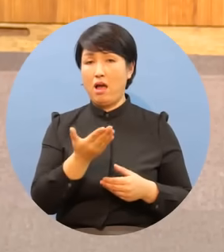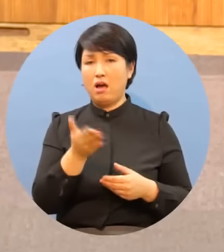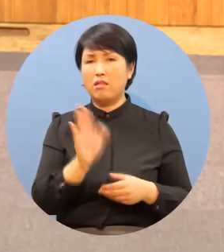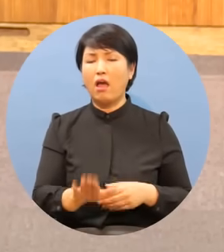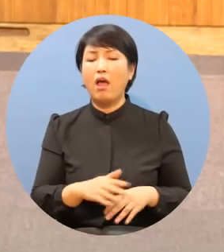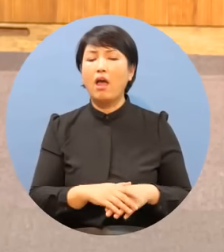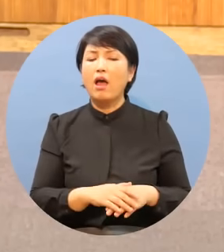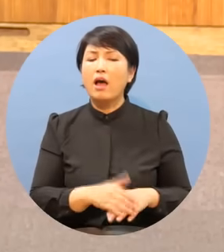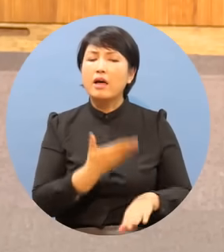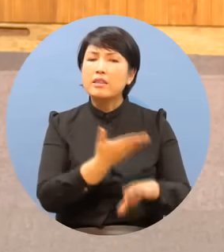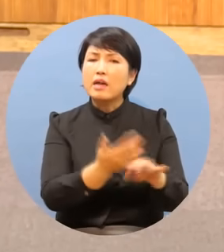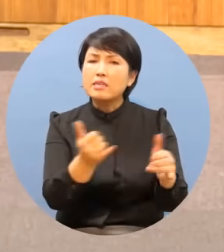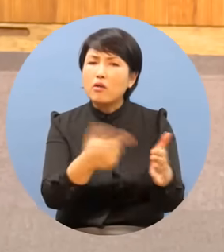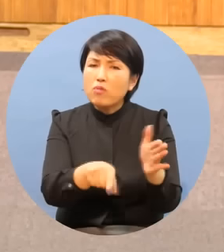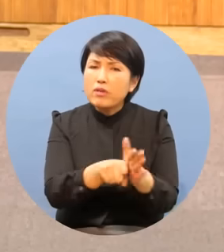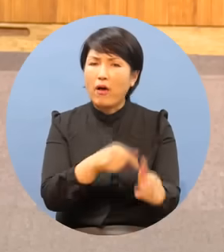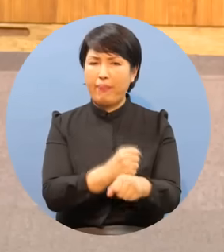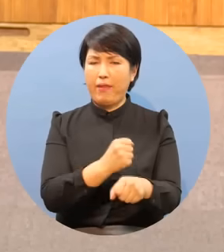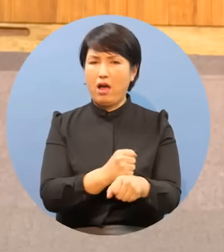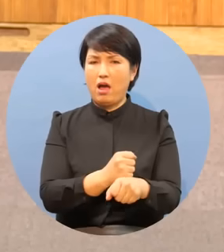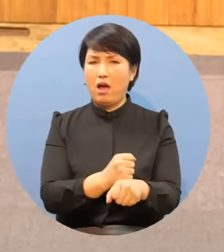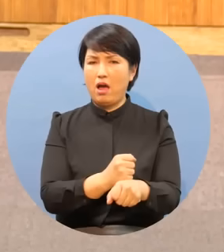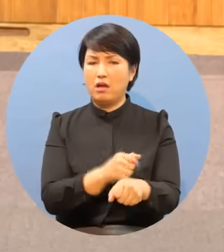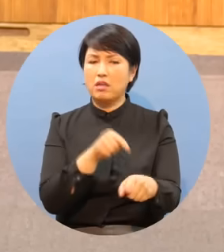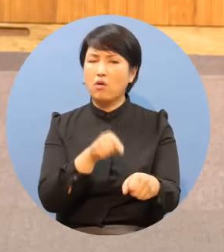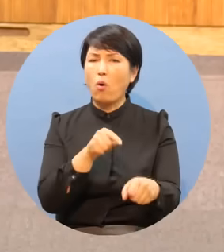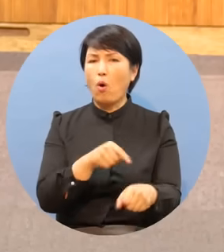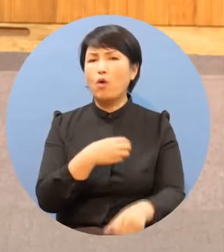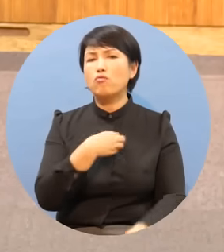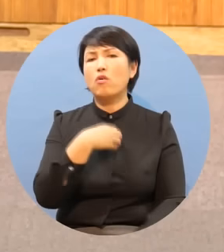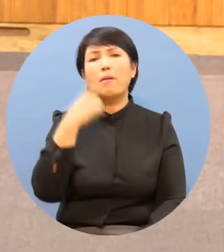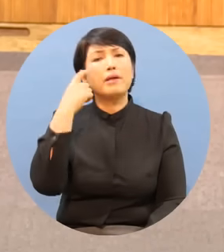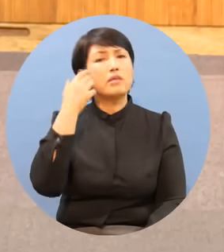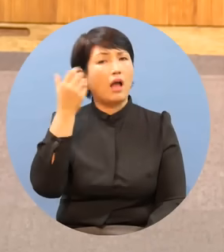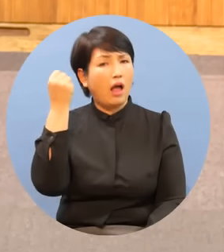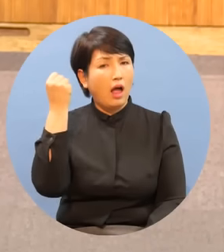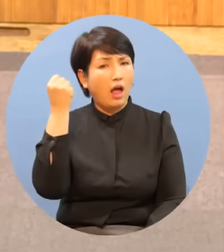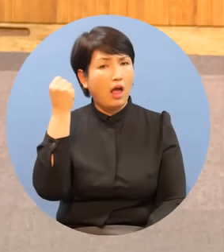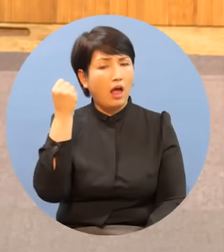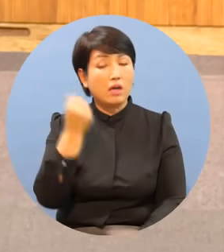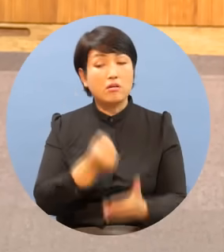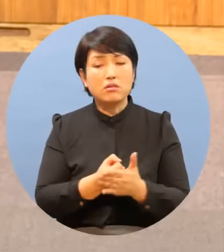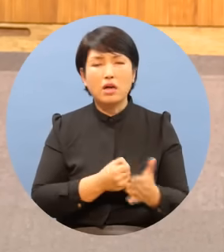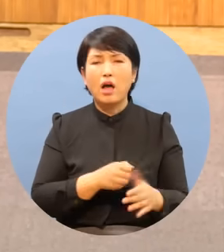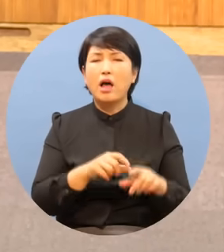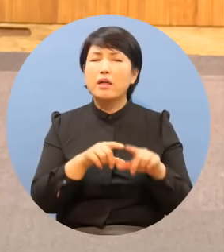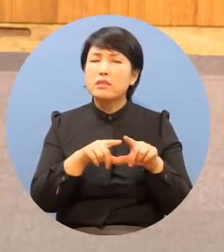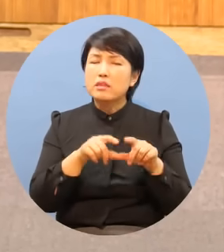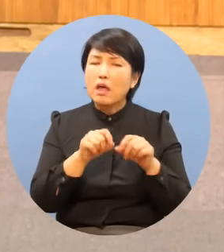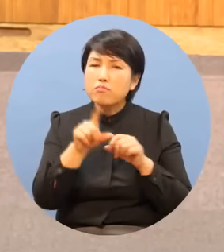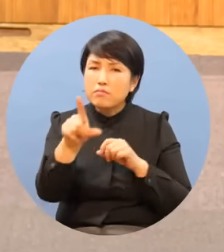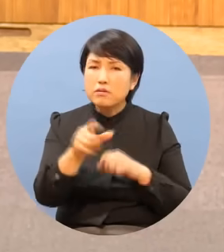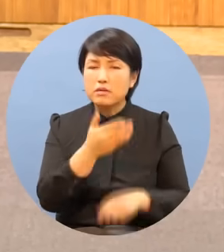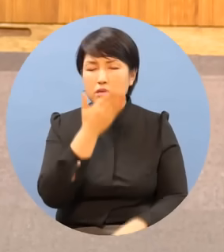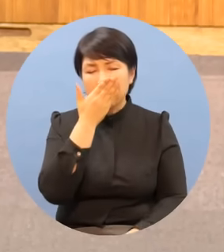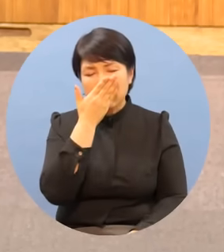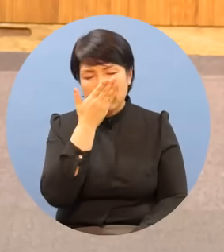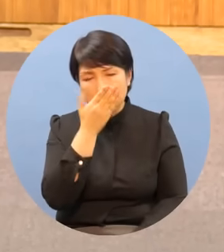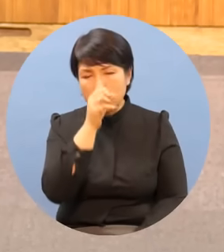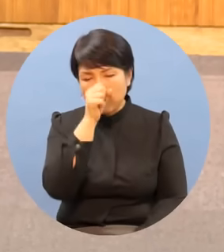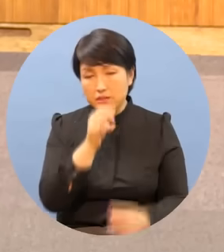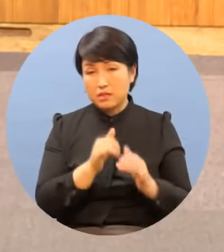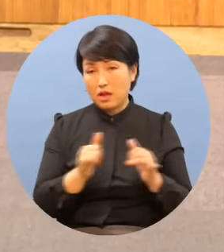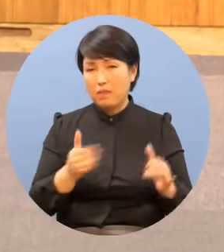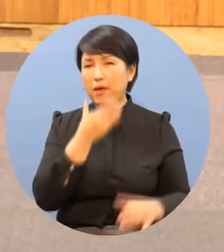남을 위해서 했다 이게 굉장히 위험한 생각이다. 그래서 주로 착한 사람이 행복하지가 못해요.